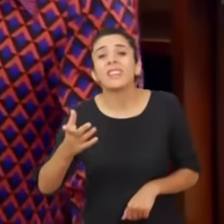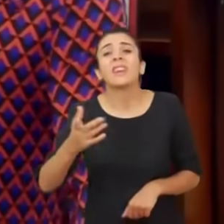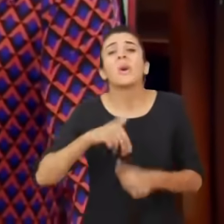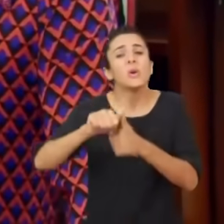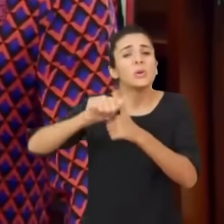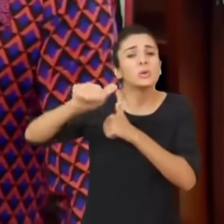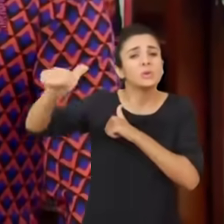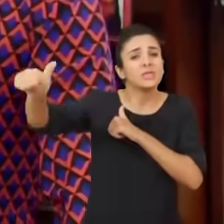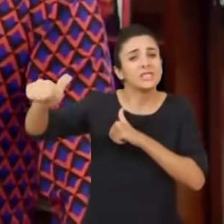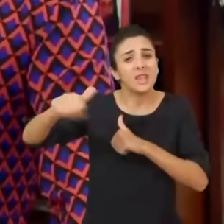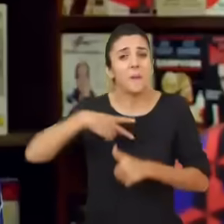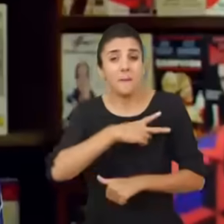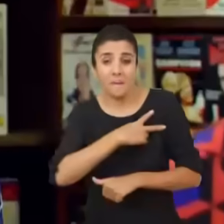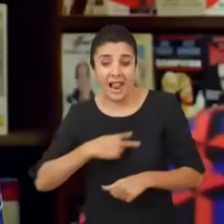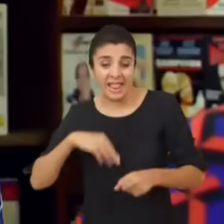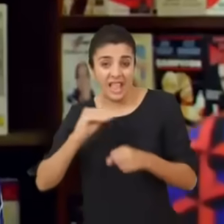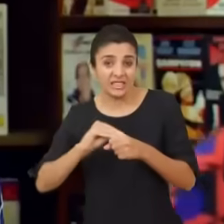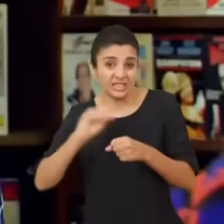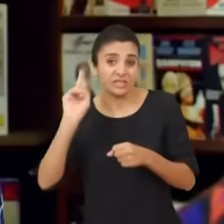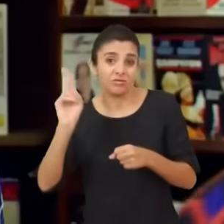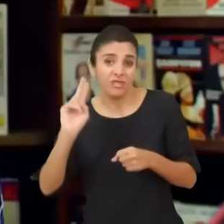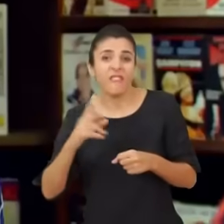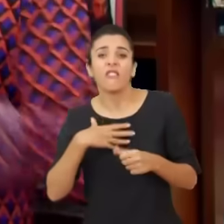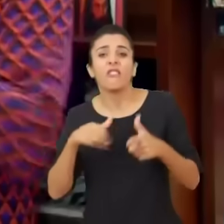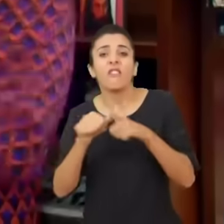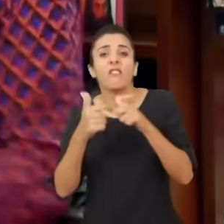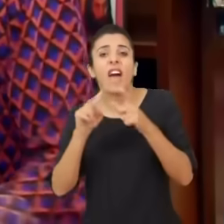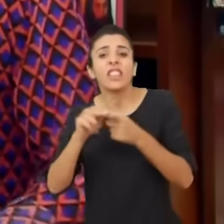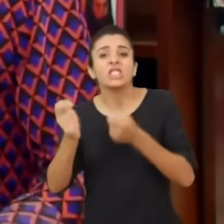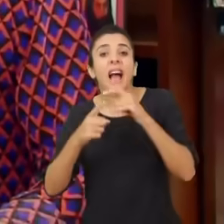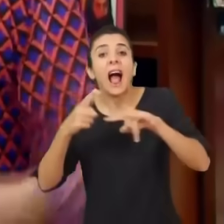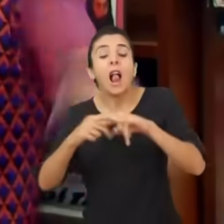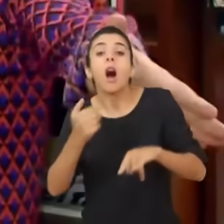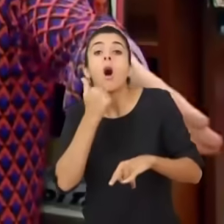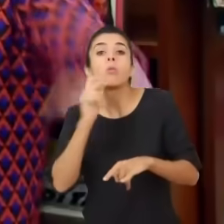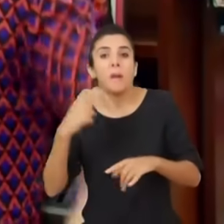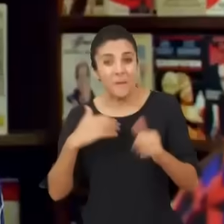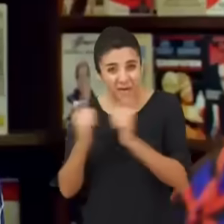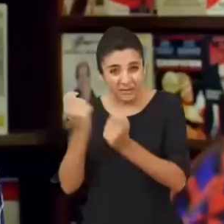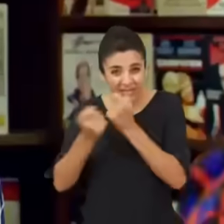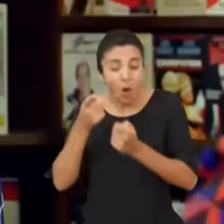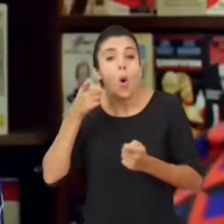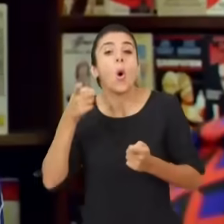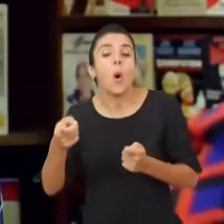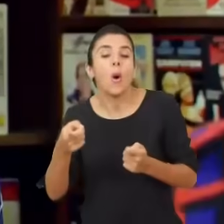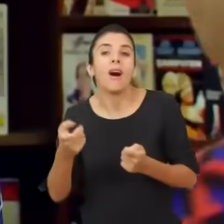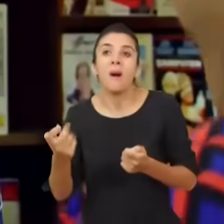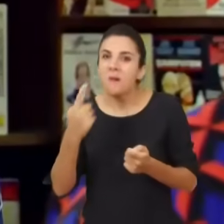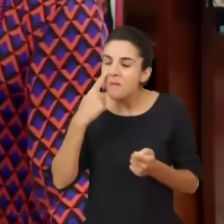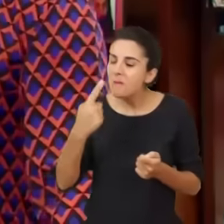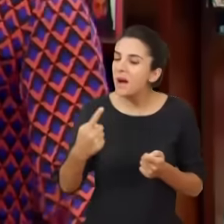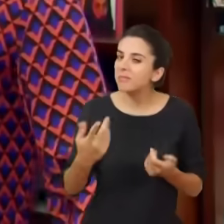Nürnberg'den, belediyesinden, Nimfen işlerinden. Helga abla ya, çalıştı mı ya? Bakar mısın, işte